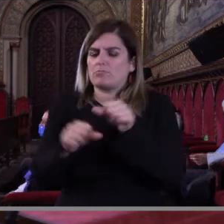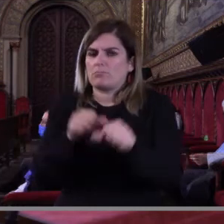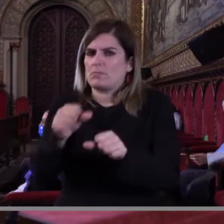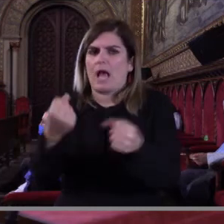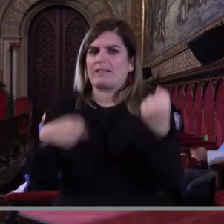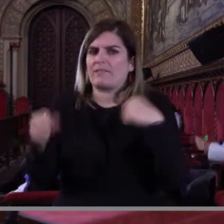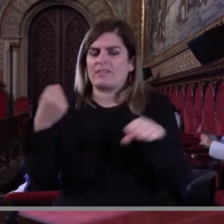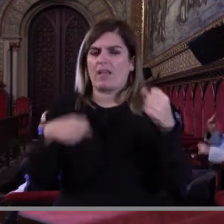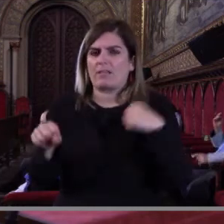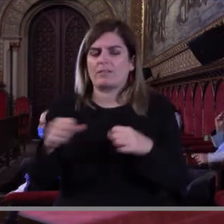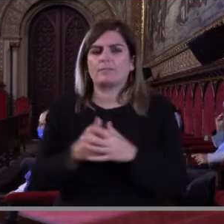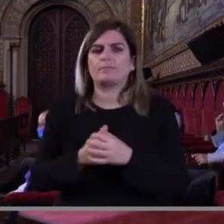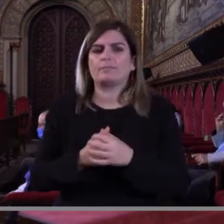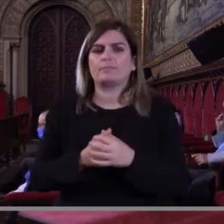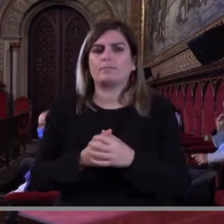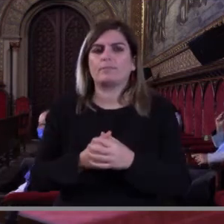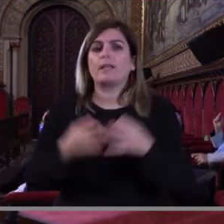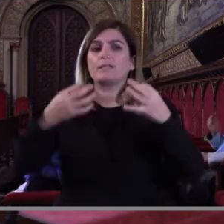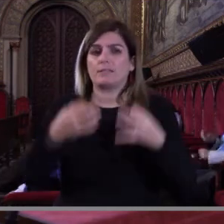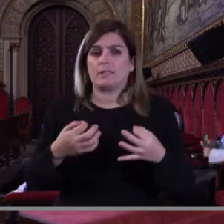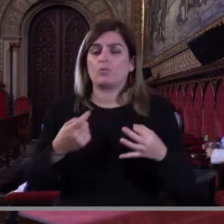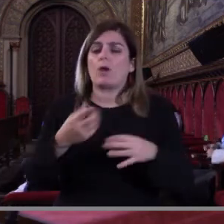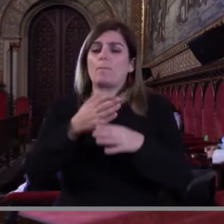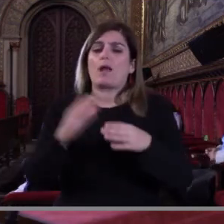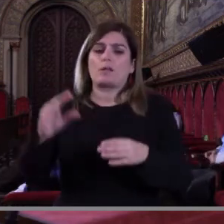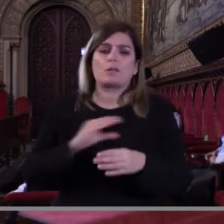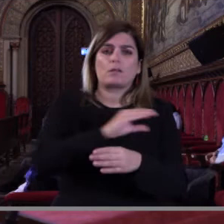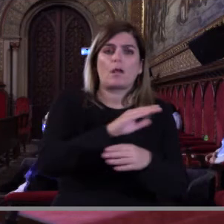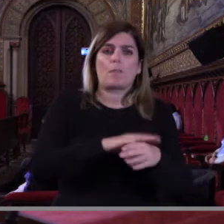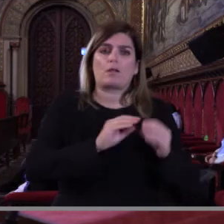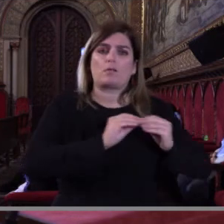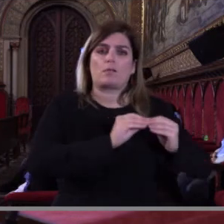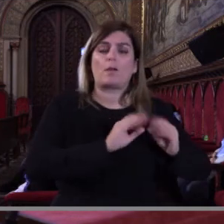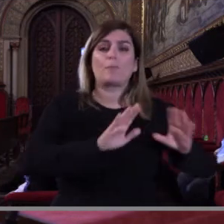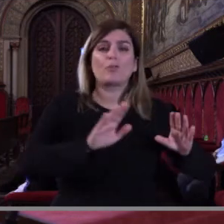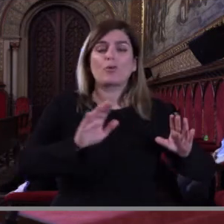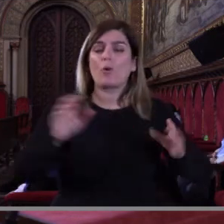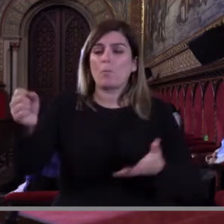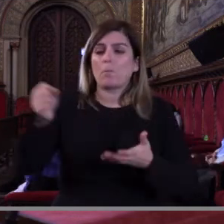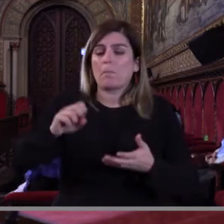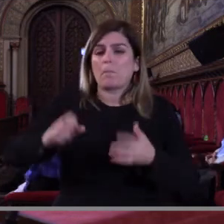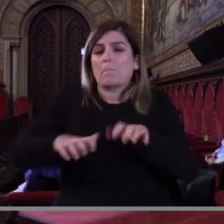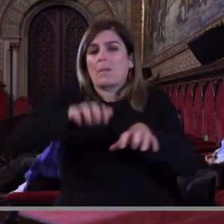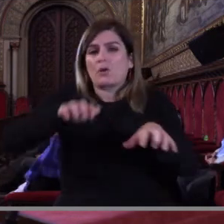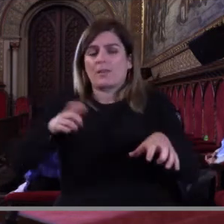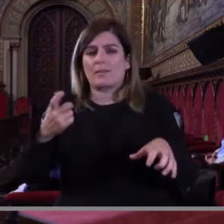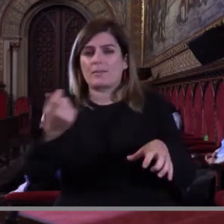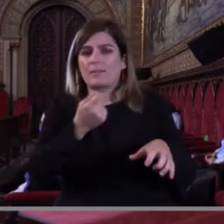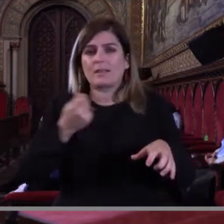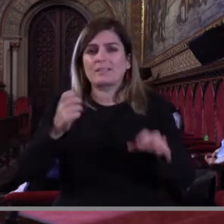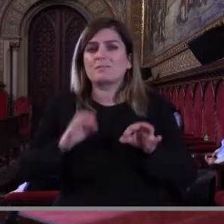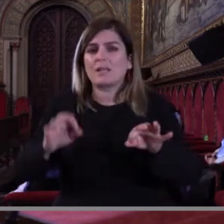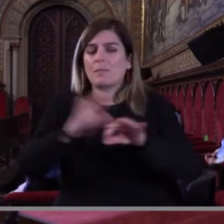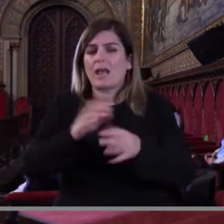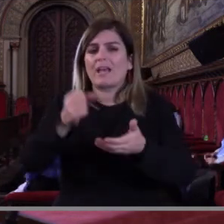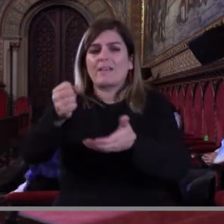És clar que el gruix de l'import serà per reparar el dany present, però cal aspirar que una bona part dels recursos es destinin a